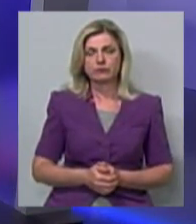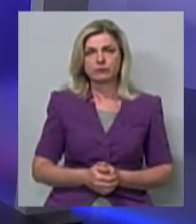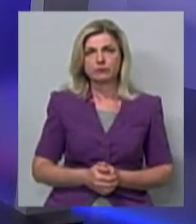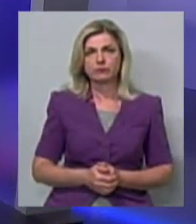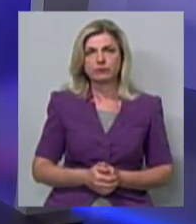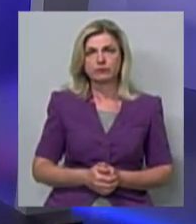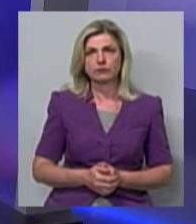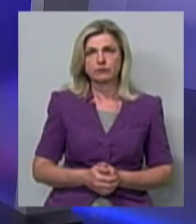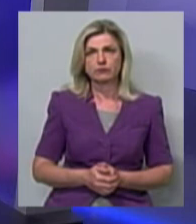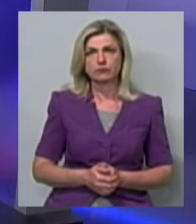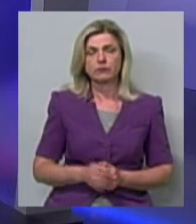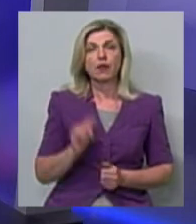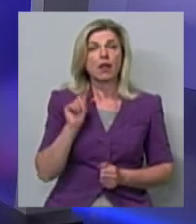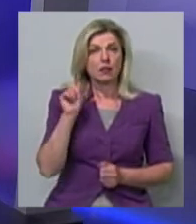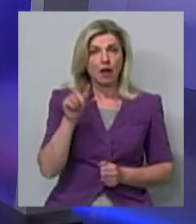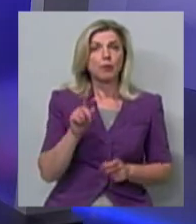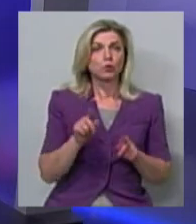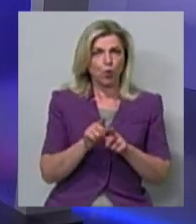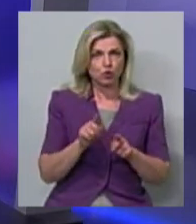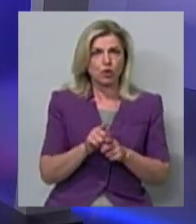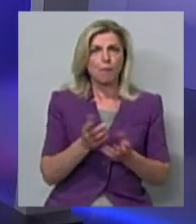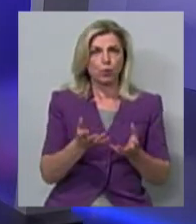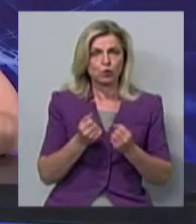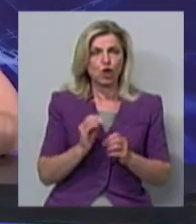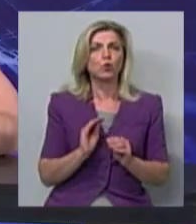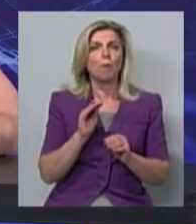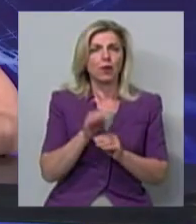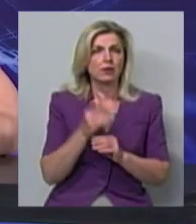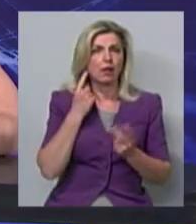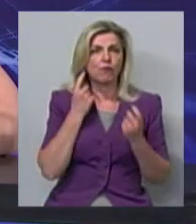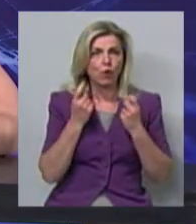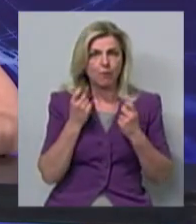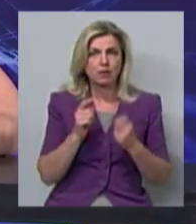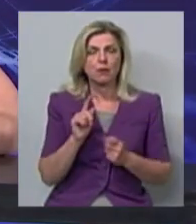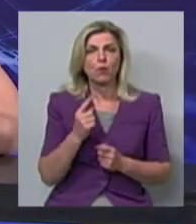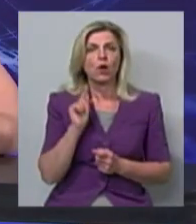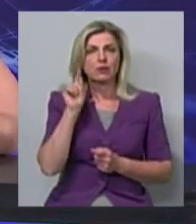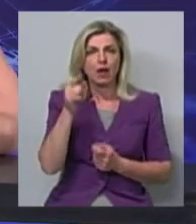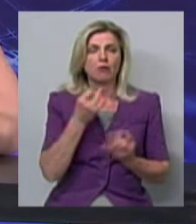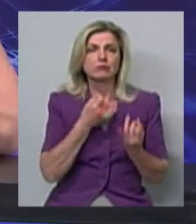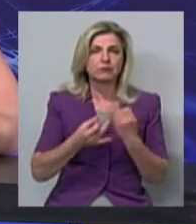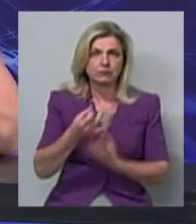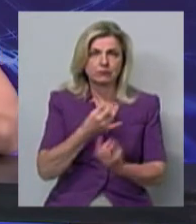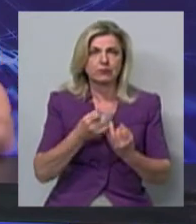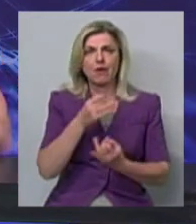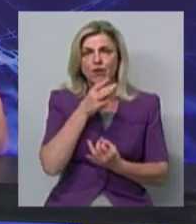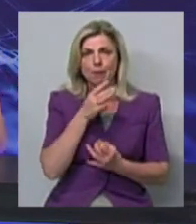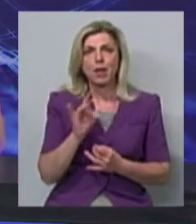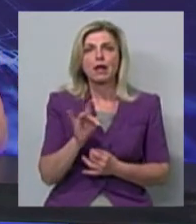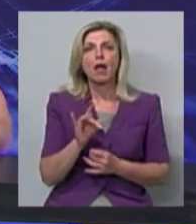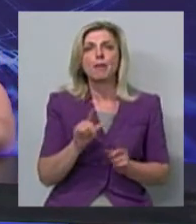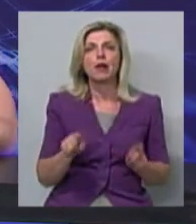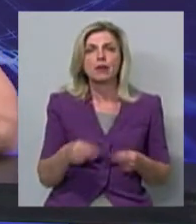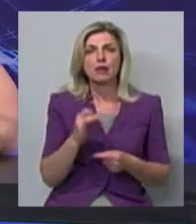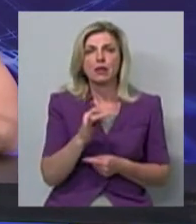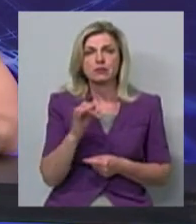естественно, там они тоже получают дополнительную информацию, потому что они там общаются уже в процессе реабилитации со специалистами. Плюс вот